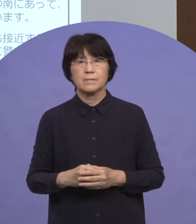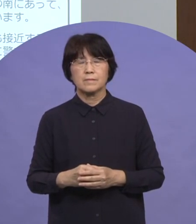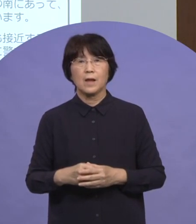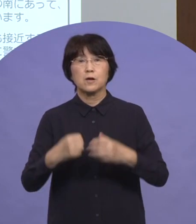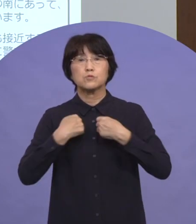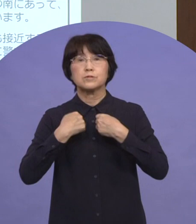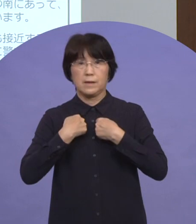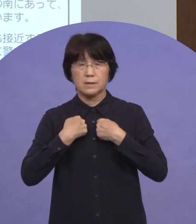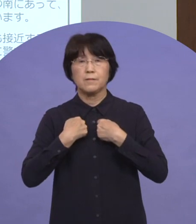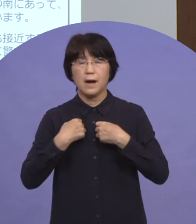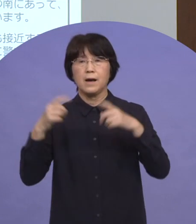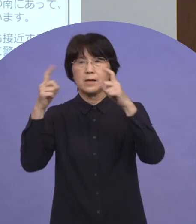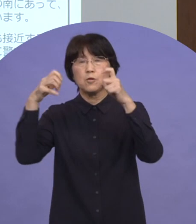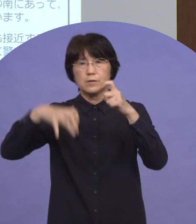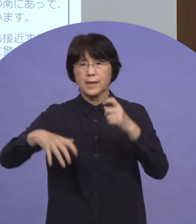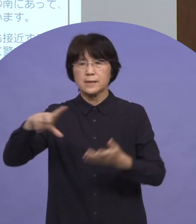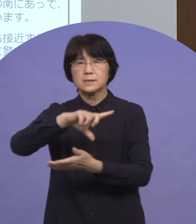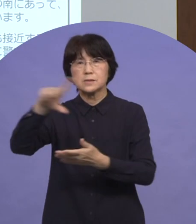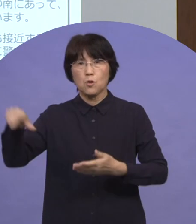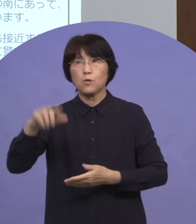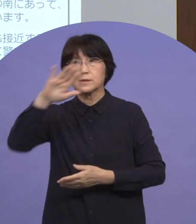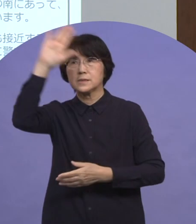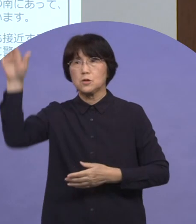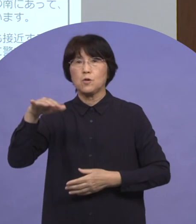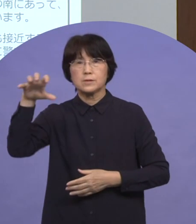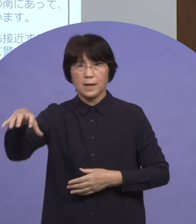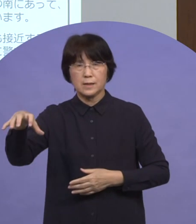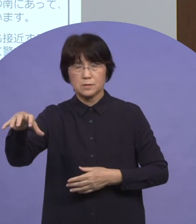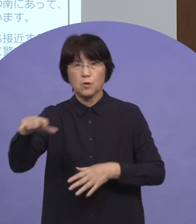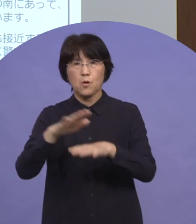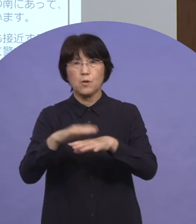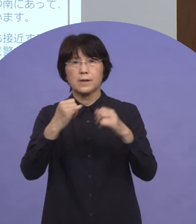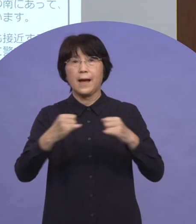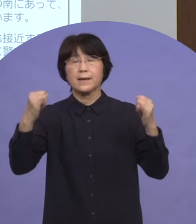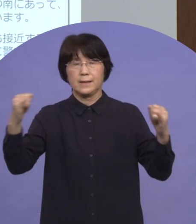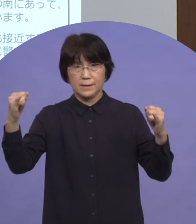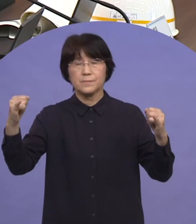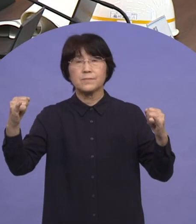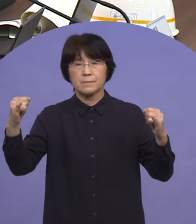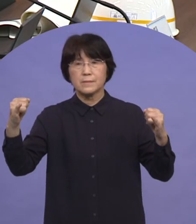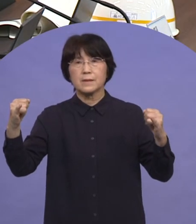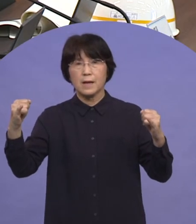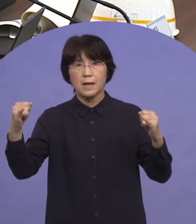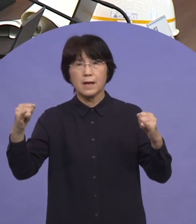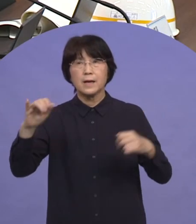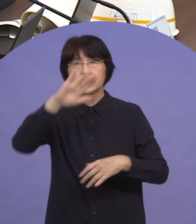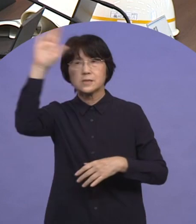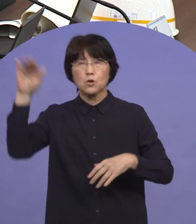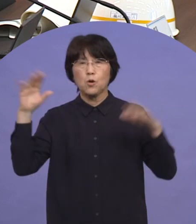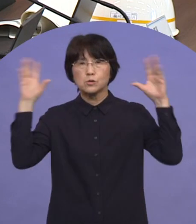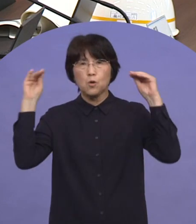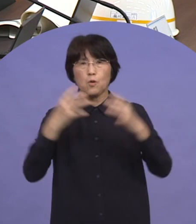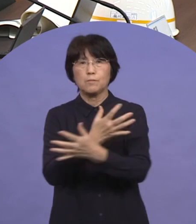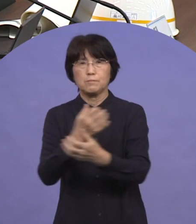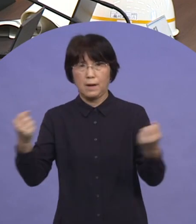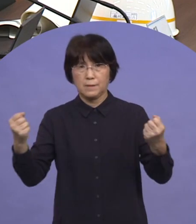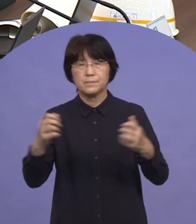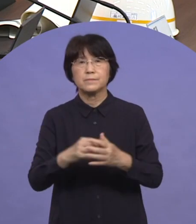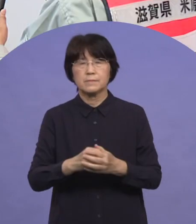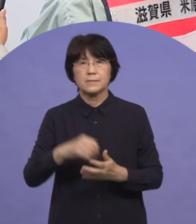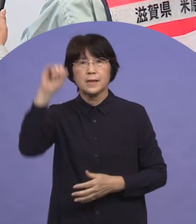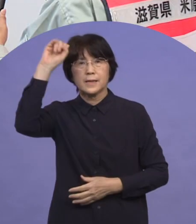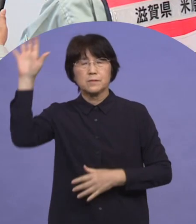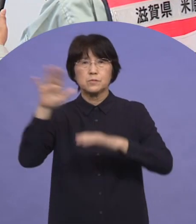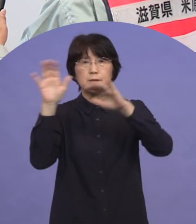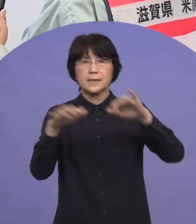訓練では彦根地方気象台とウェブ会議サービスをつないで気象情報を共有したり、伊吹山